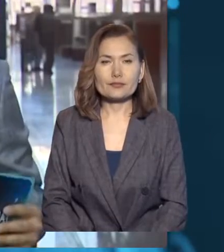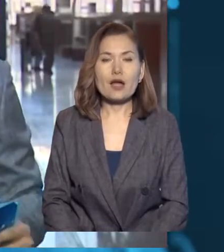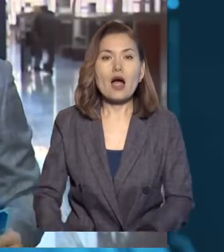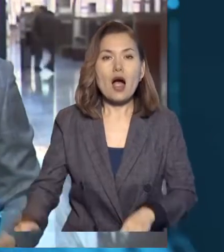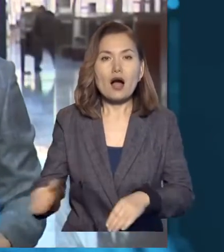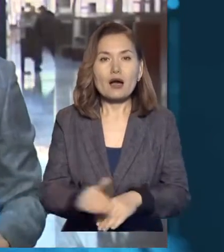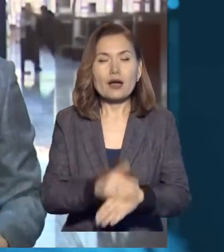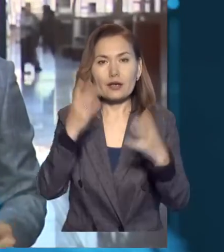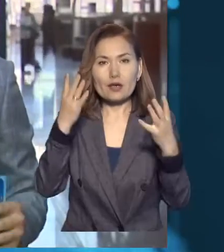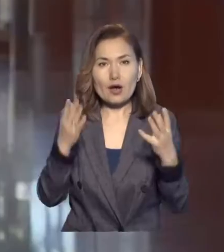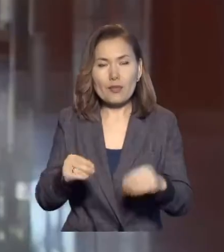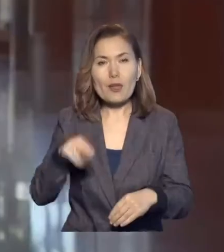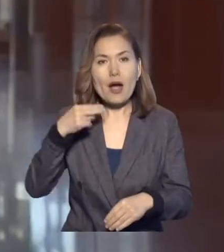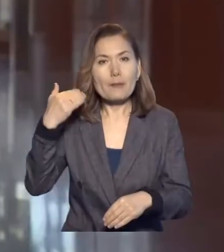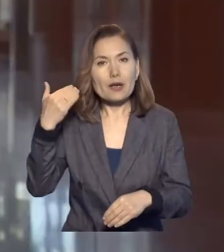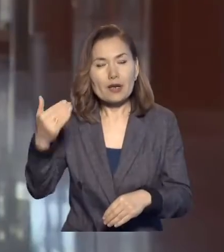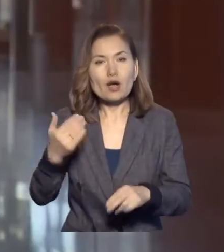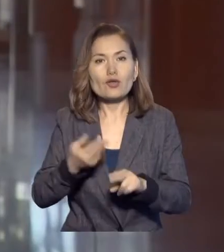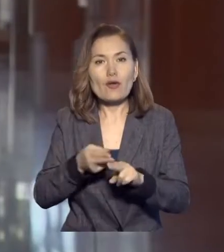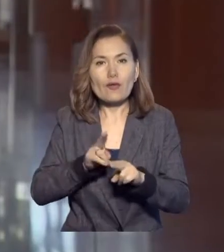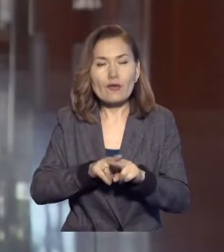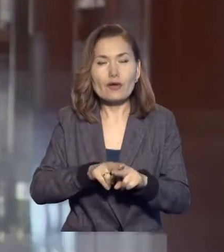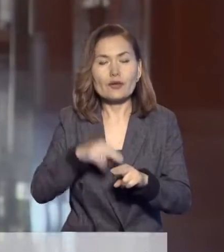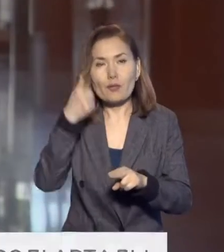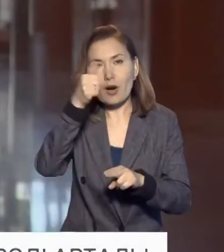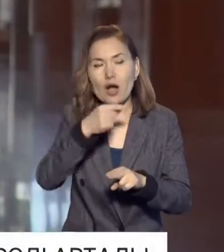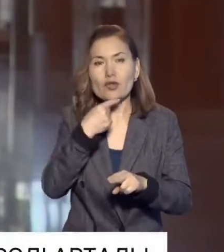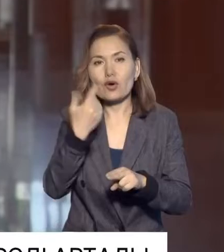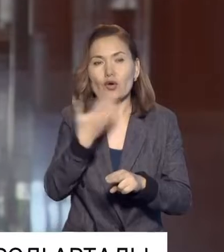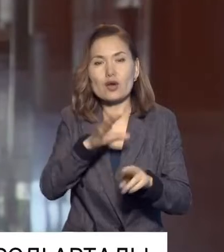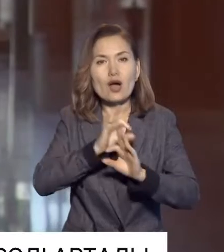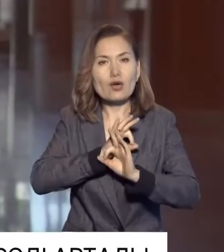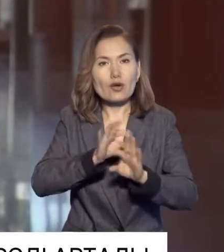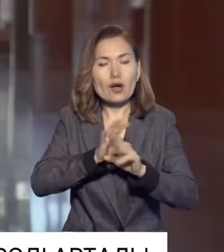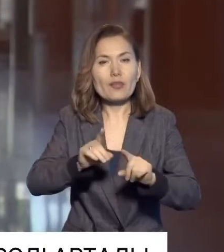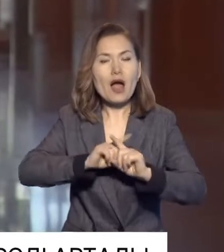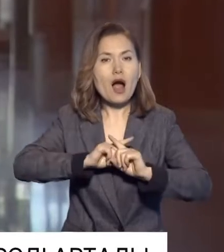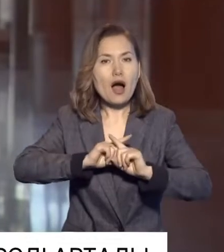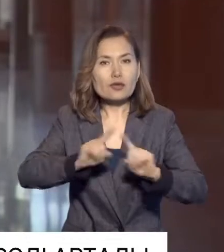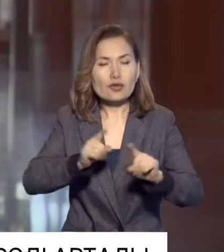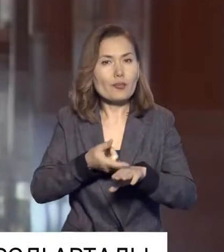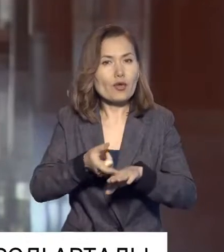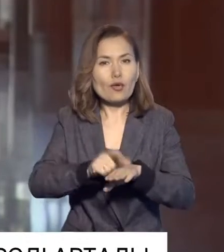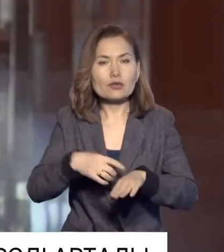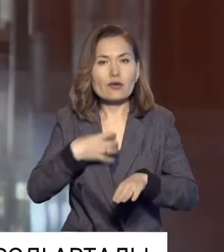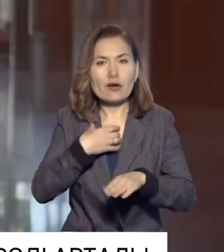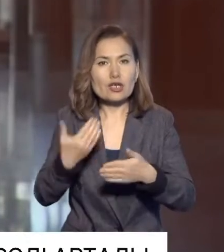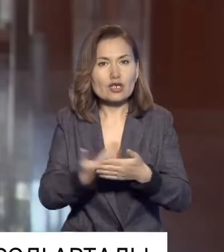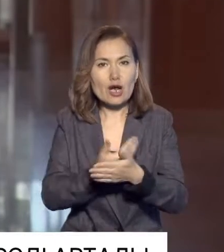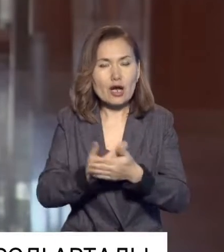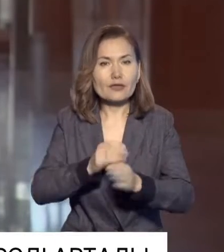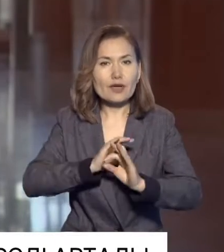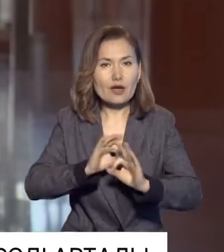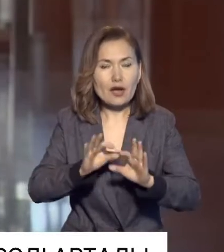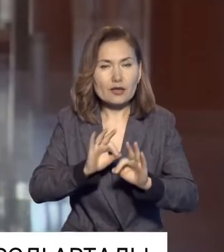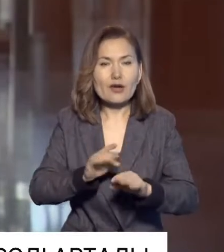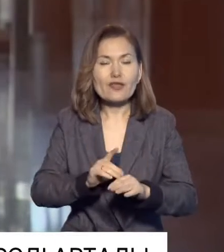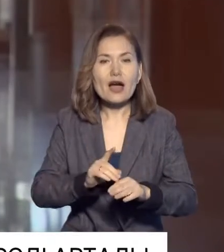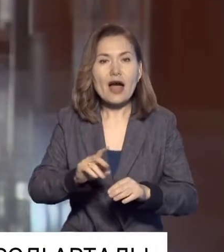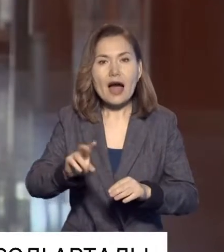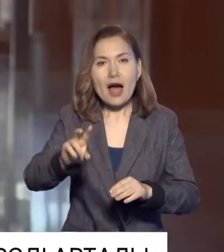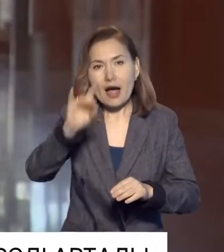Қайырлы күн, ағерке. Президент бұл жолғы жолдаудың ауқымы кең, мазмұны бөлек, арқалайтын жүгі ауыр деді. Негізінен ол саяси